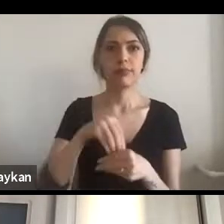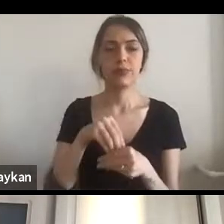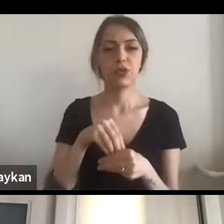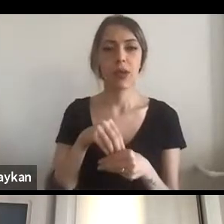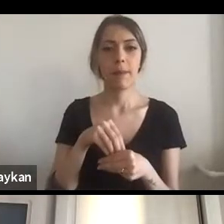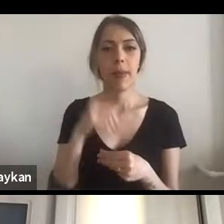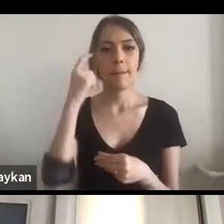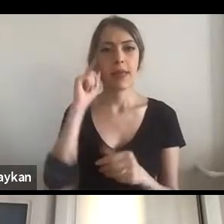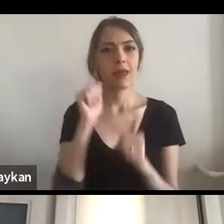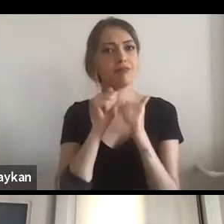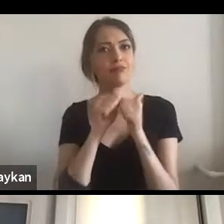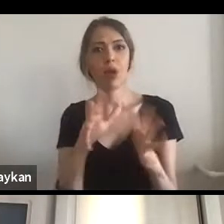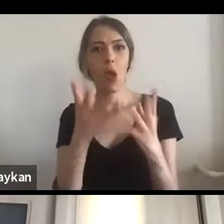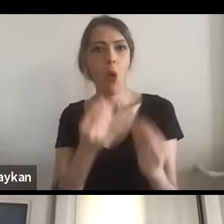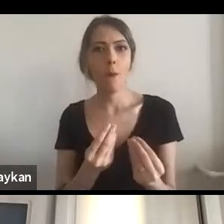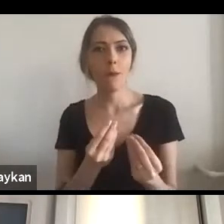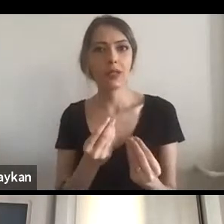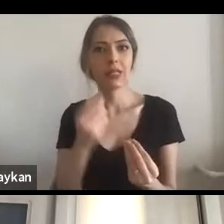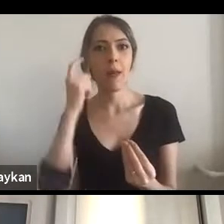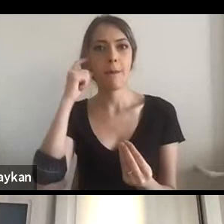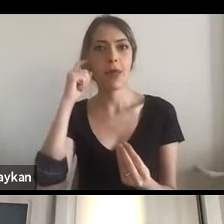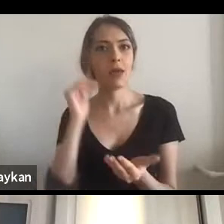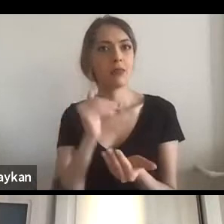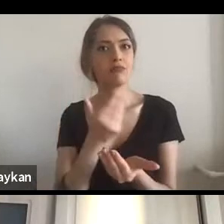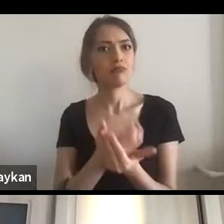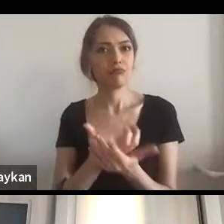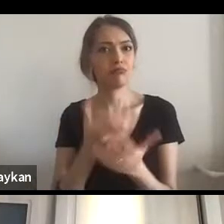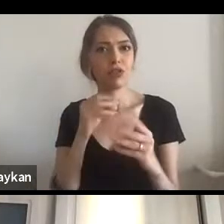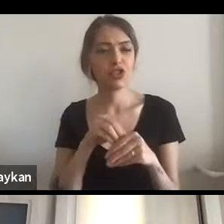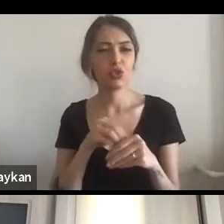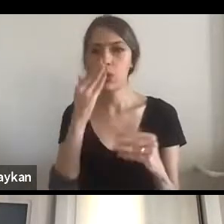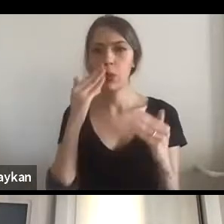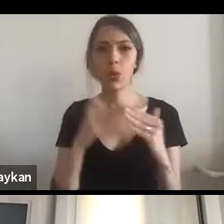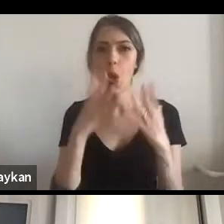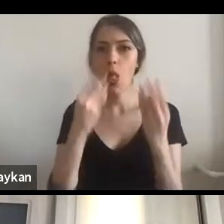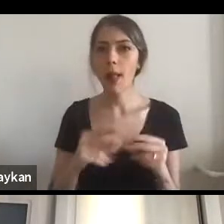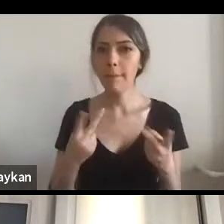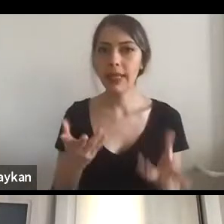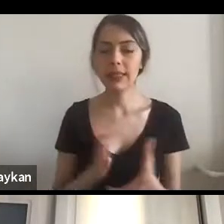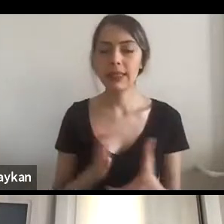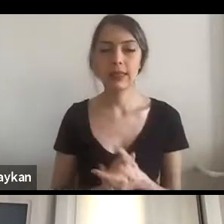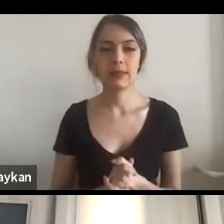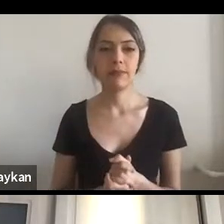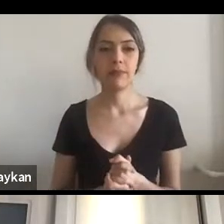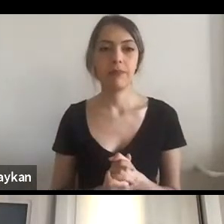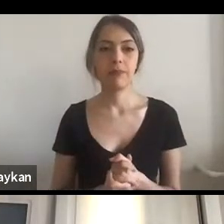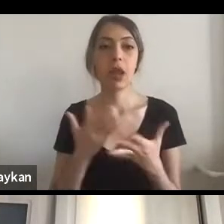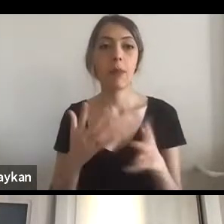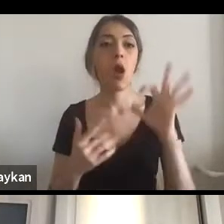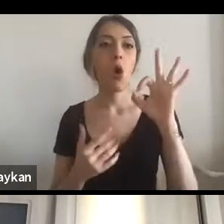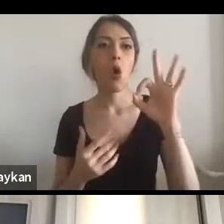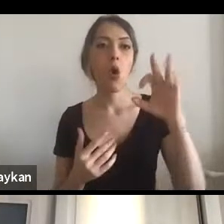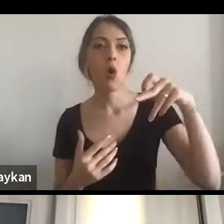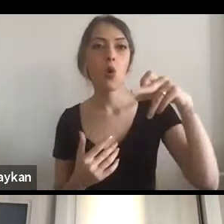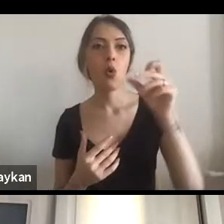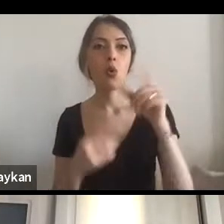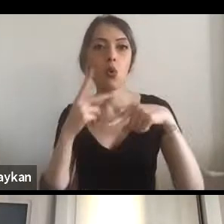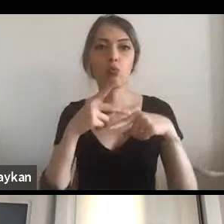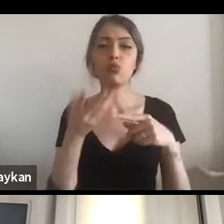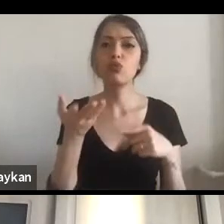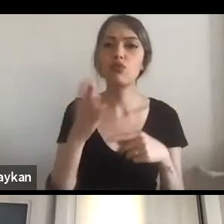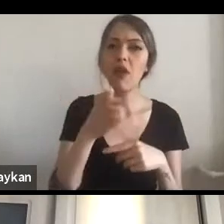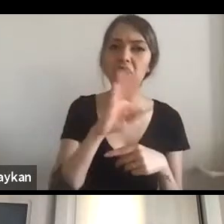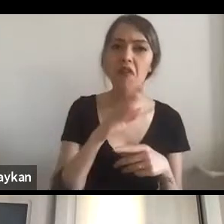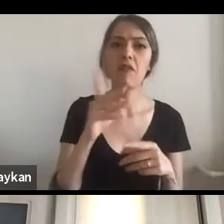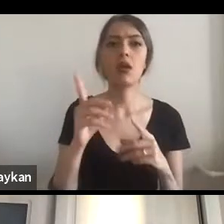tür verilerin akışını kolaylaştırabilir. Ama yani gerek OPUZ'da gerekse diğer dosyalarda